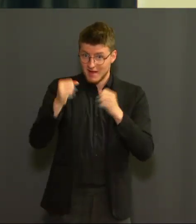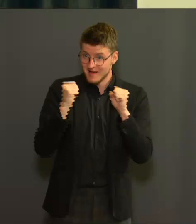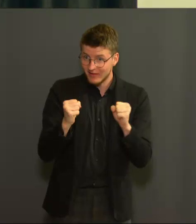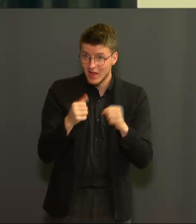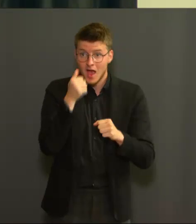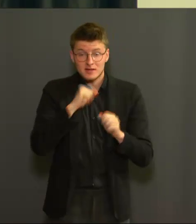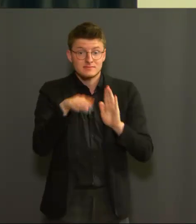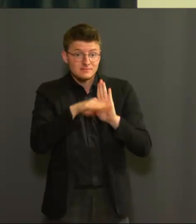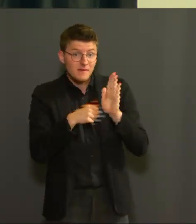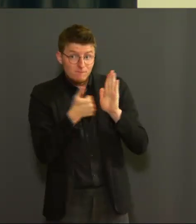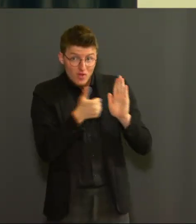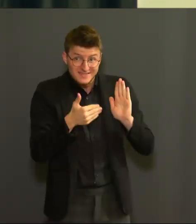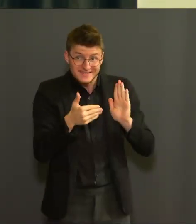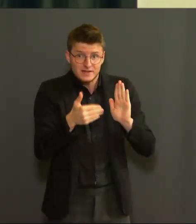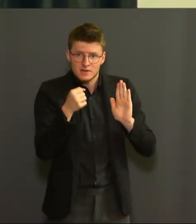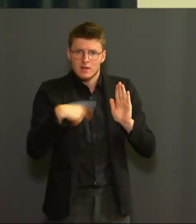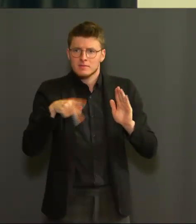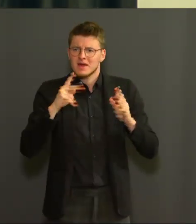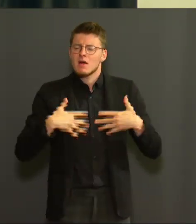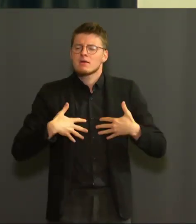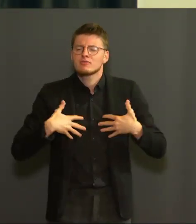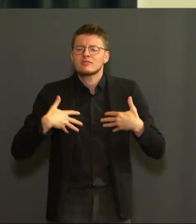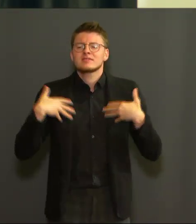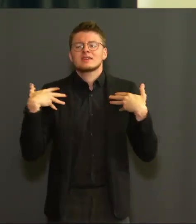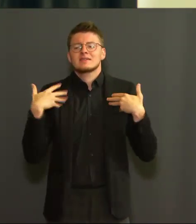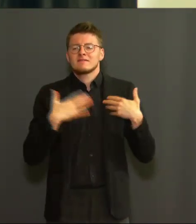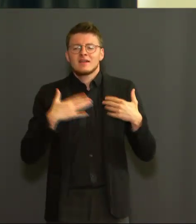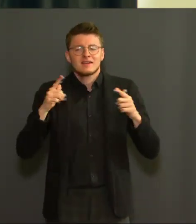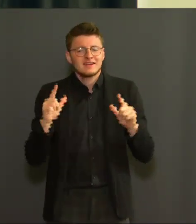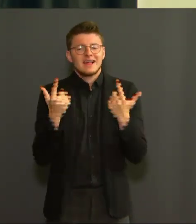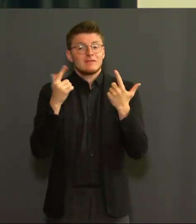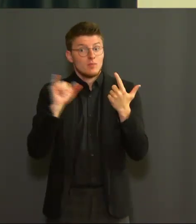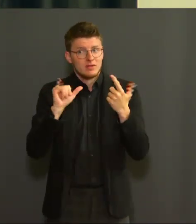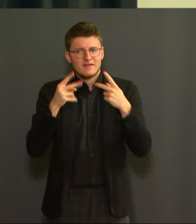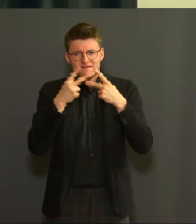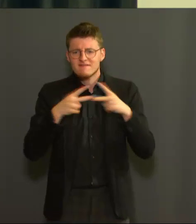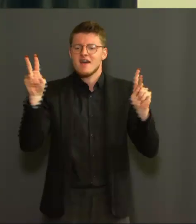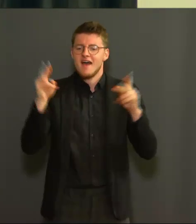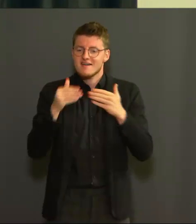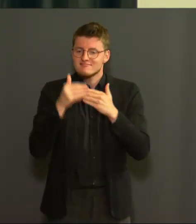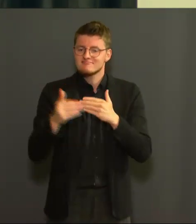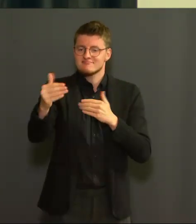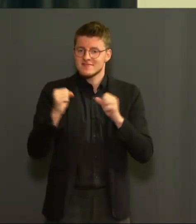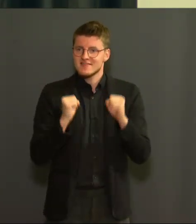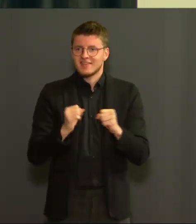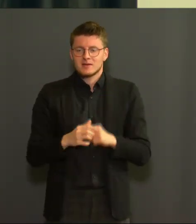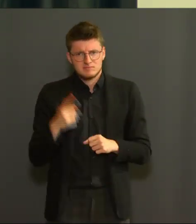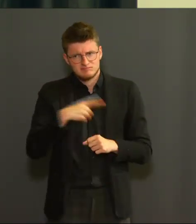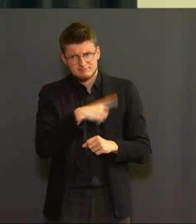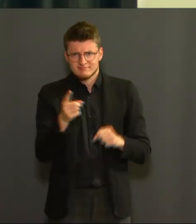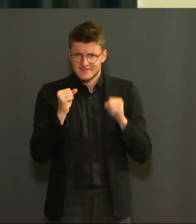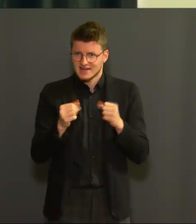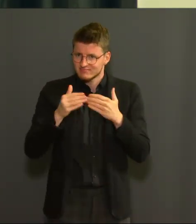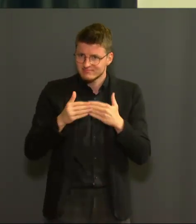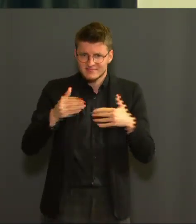We hebben nu allemaal behoefte aan rust en aan een onbezorgde tijd met onze familie en vrienden. We wensen u allemaal een